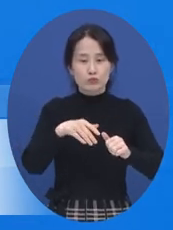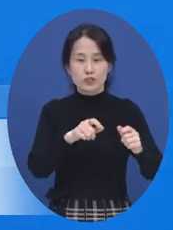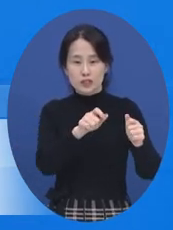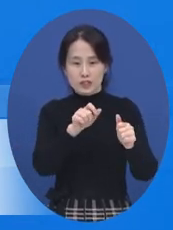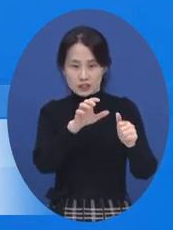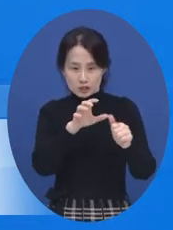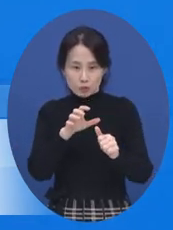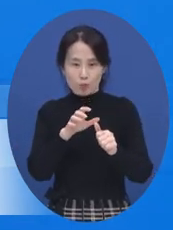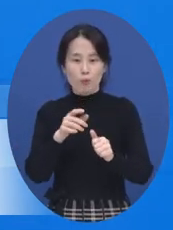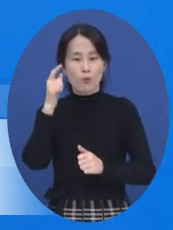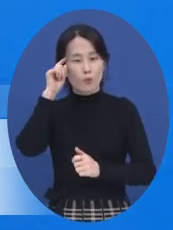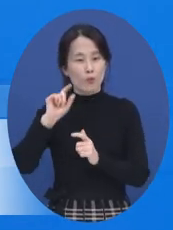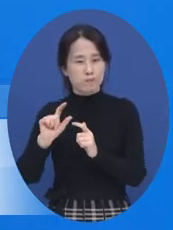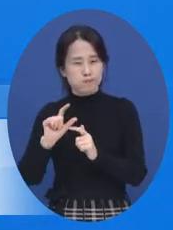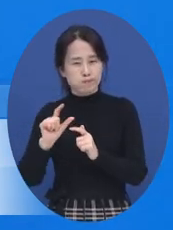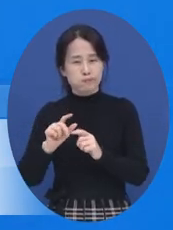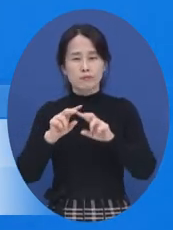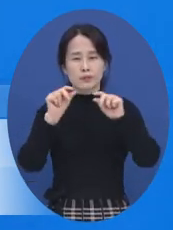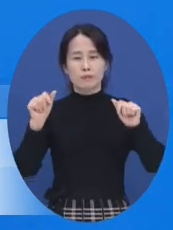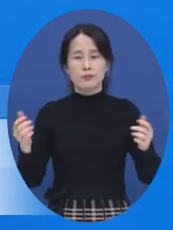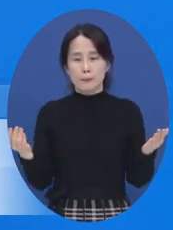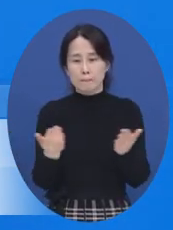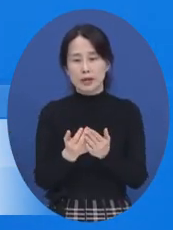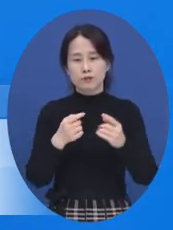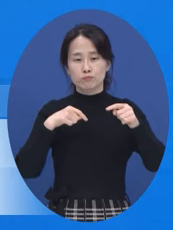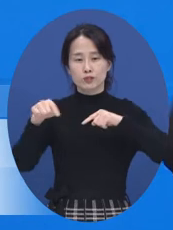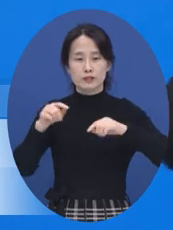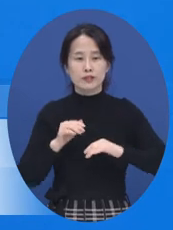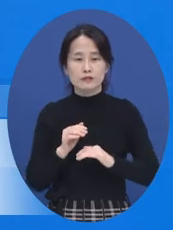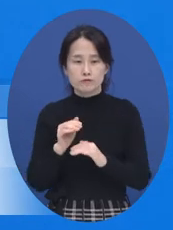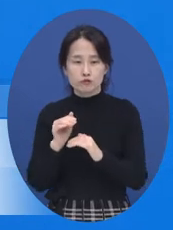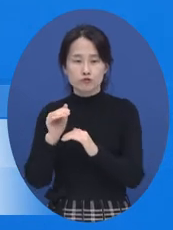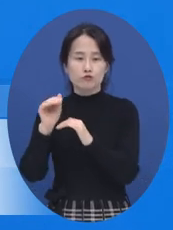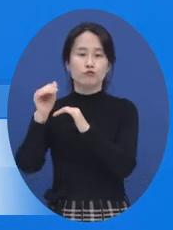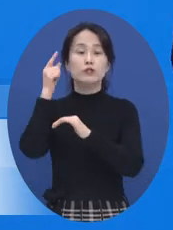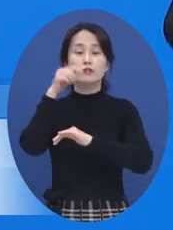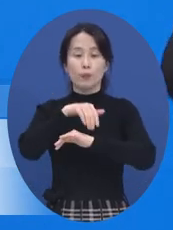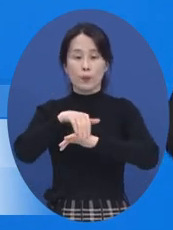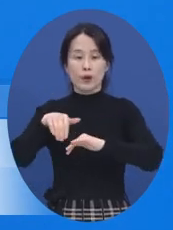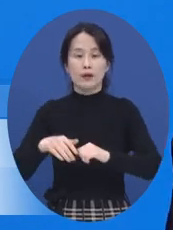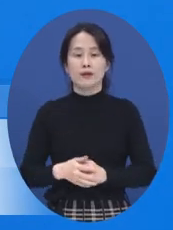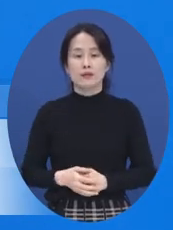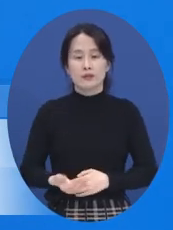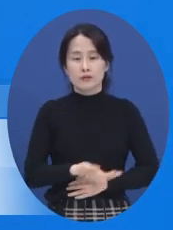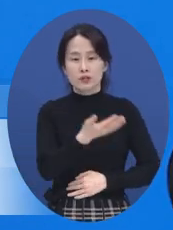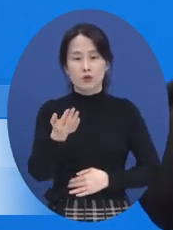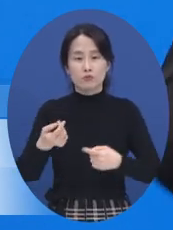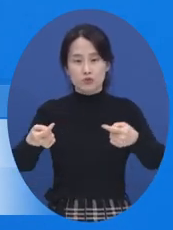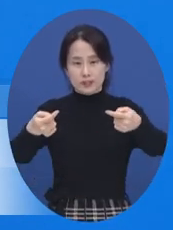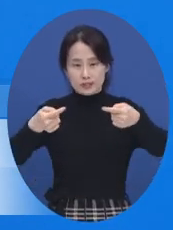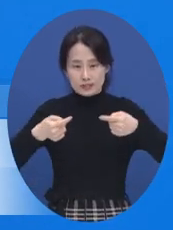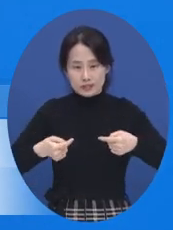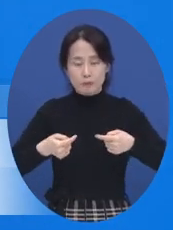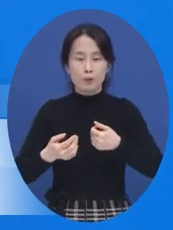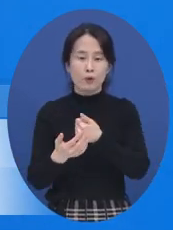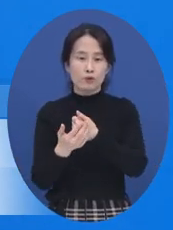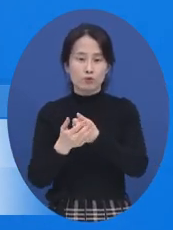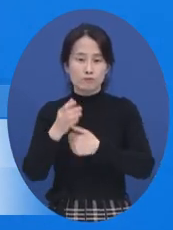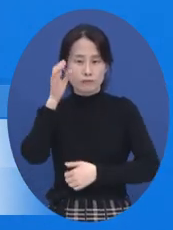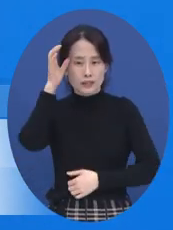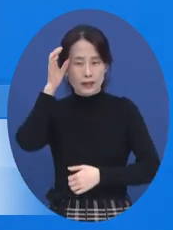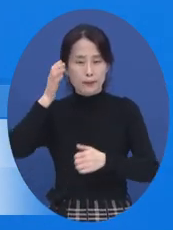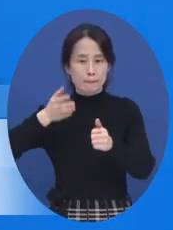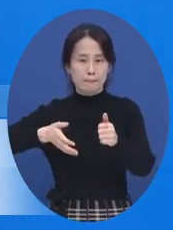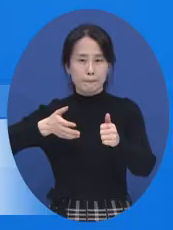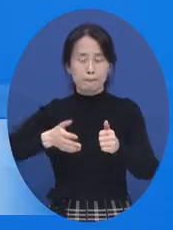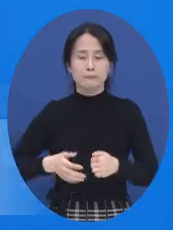경기도 상황과 실정을 고려한 미세먼지 맞춤 정책을 촘촘히 추진해 나가겠습니다. 도민 여러분의